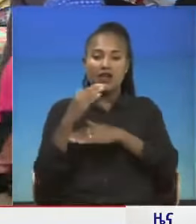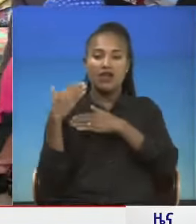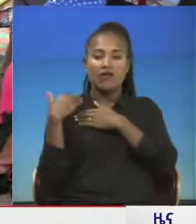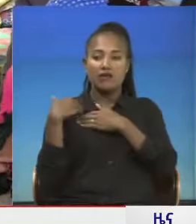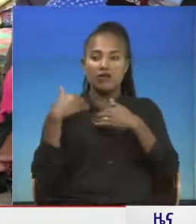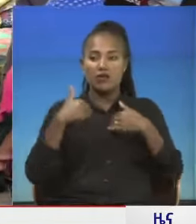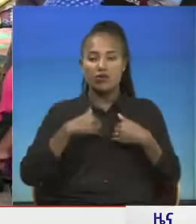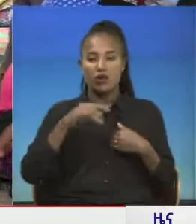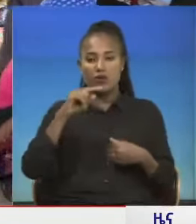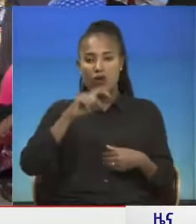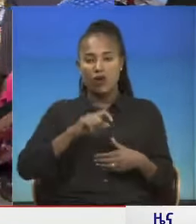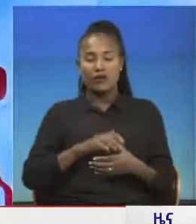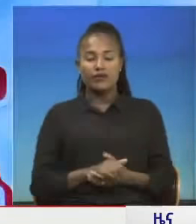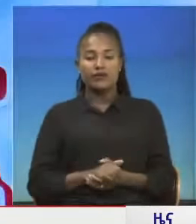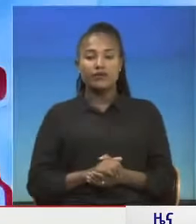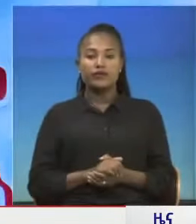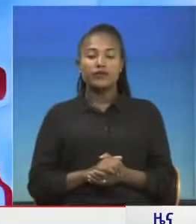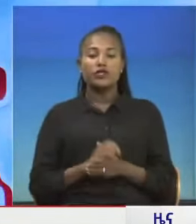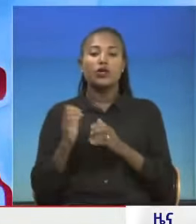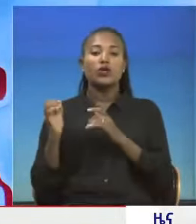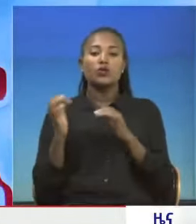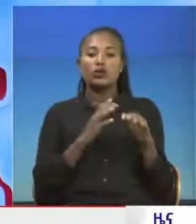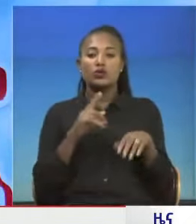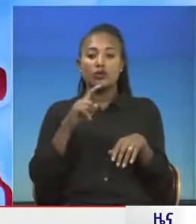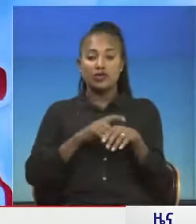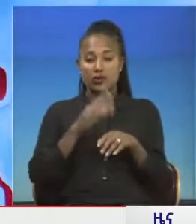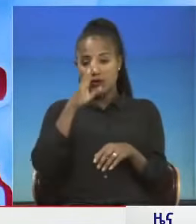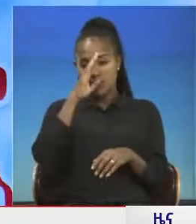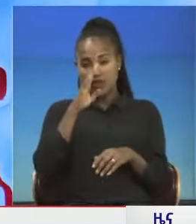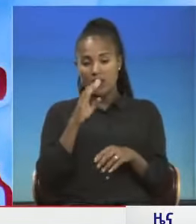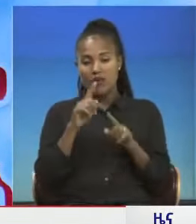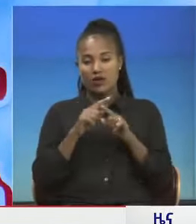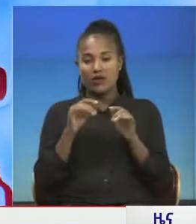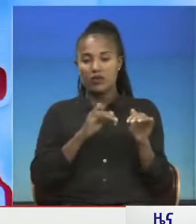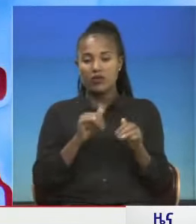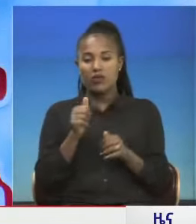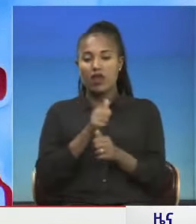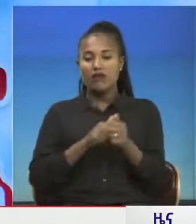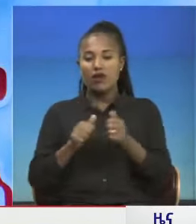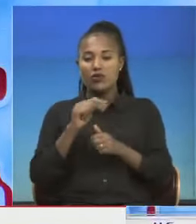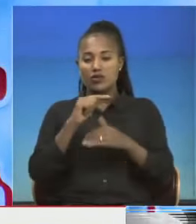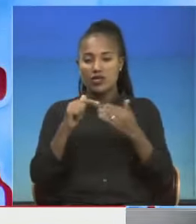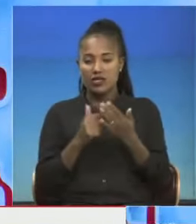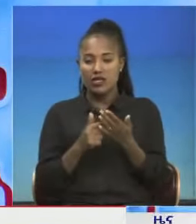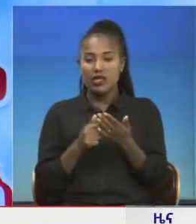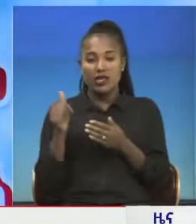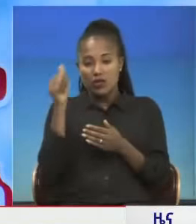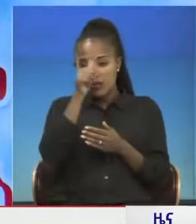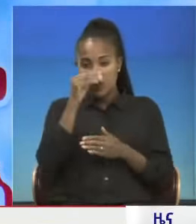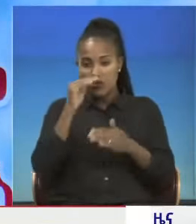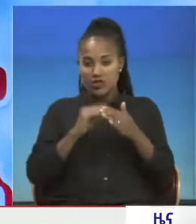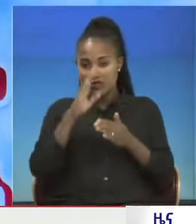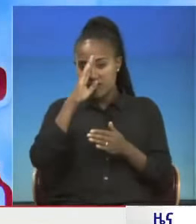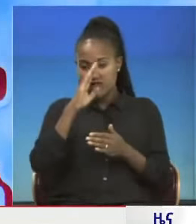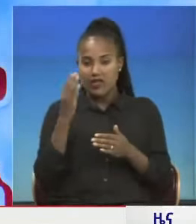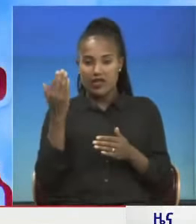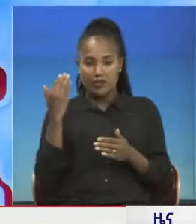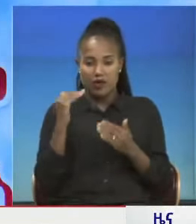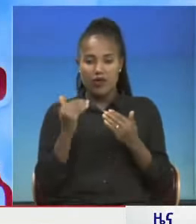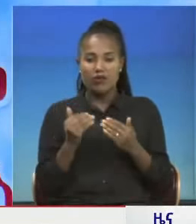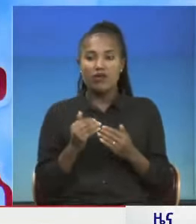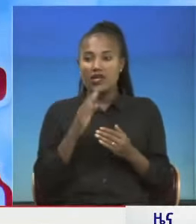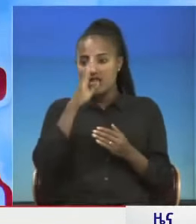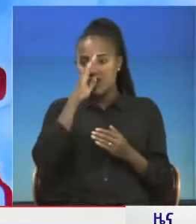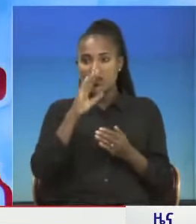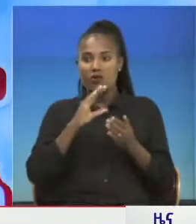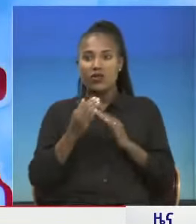ከፍተኛ ኃላፊነት ይኖርባቸዋልም ብለዋል። ጦርነቶች በየጊዜው ይፈጠራሉ፣ ግን ደግሞ ያልፋሉ። ስለዚህ ይሄ ኢትዮጵያ ውስጥ ሲፈጠር እንደነበረው